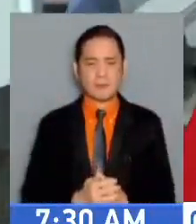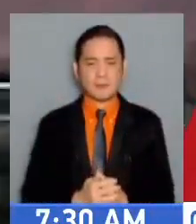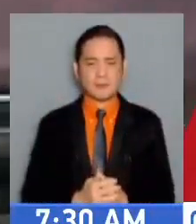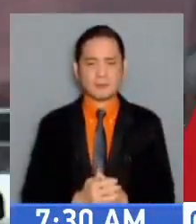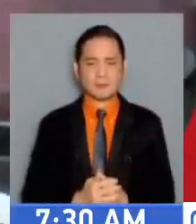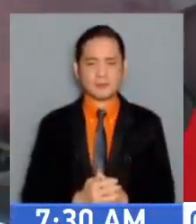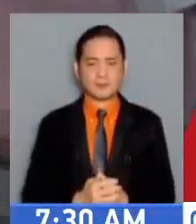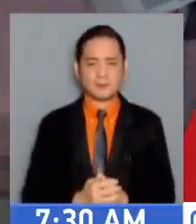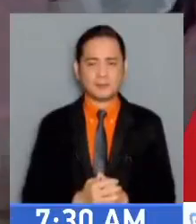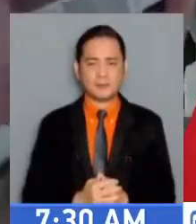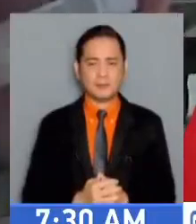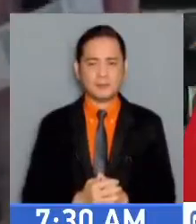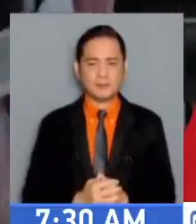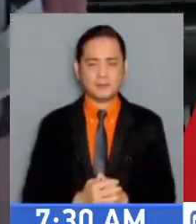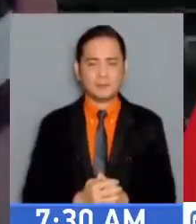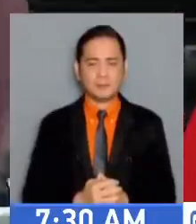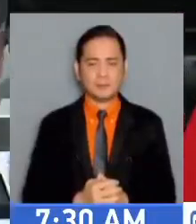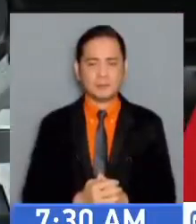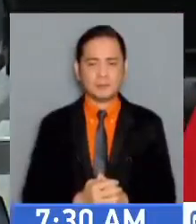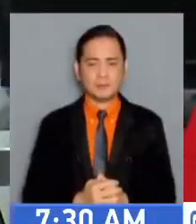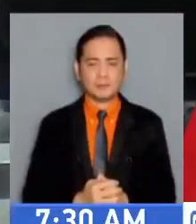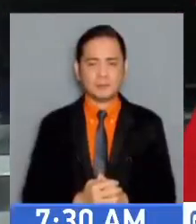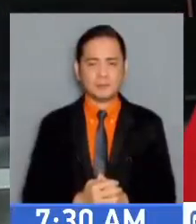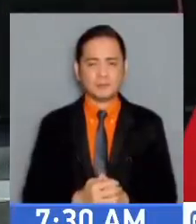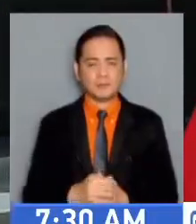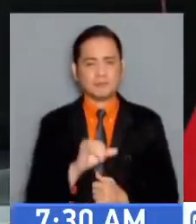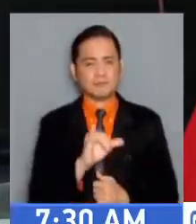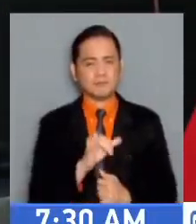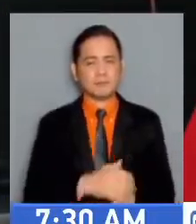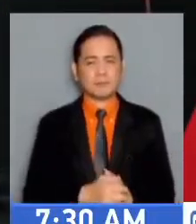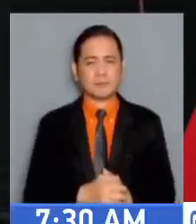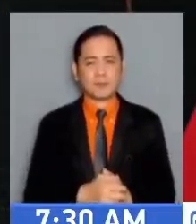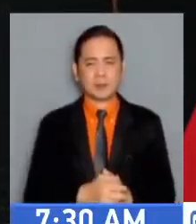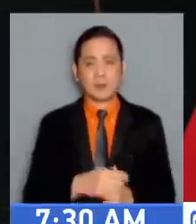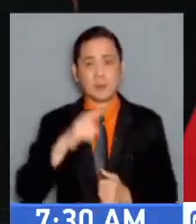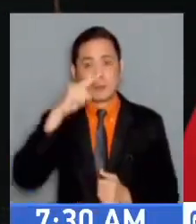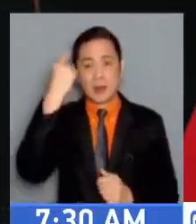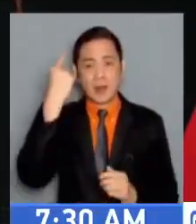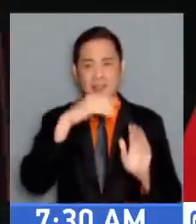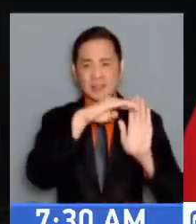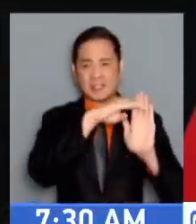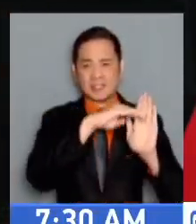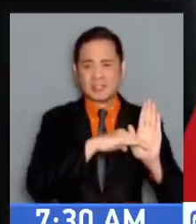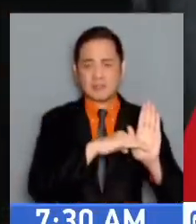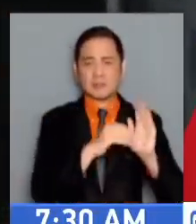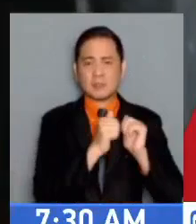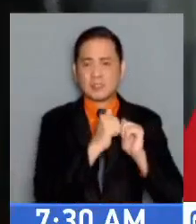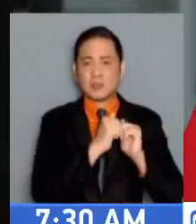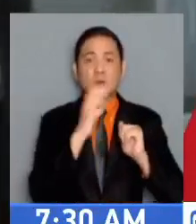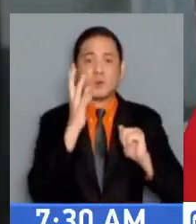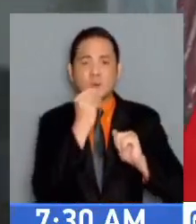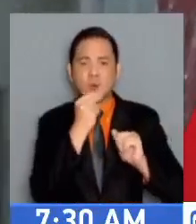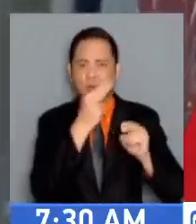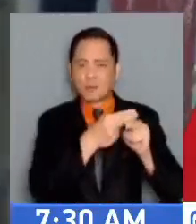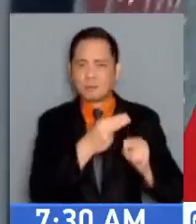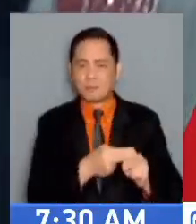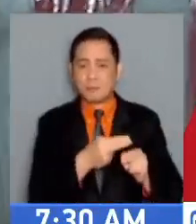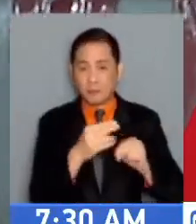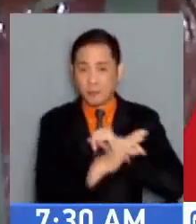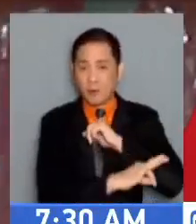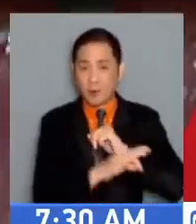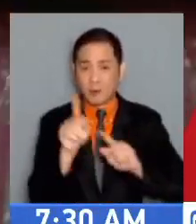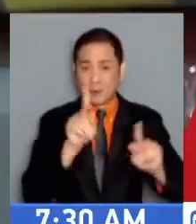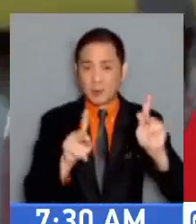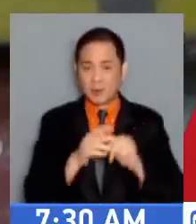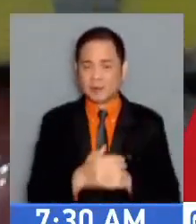immigration transactions po. Ano ba yung mga nasa blacklist? Iba't ibang mga foreign nationals? Yes, there are different foreign nationals po